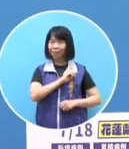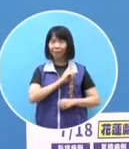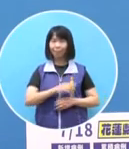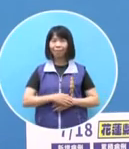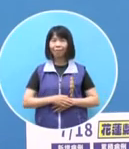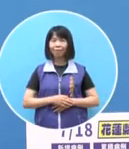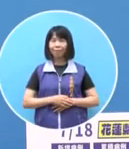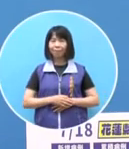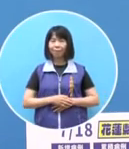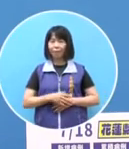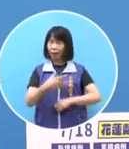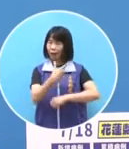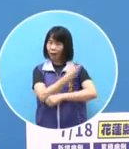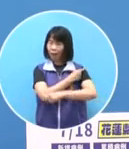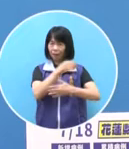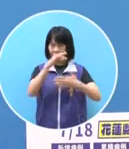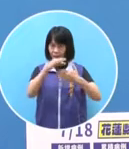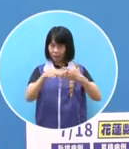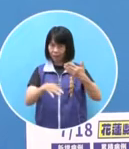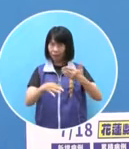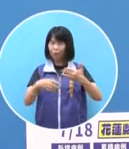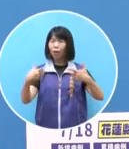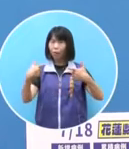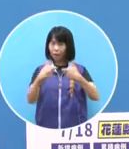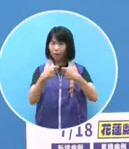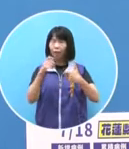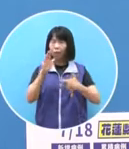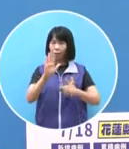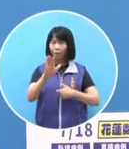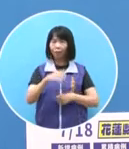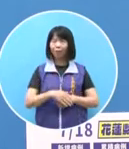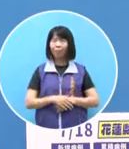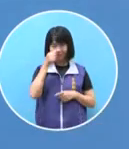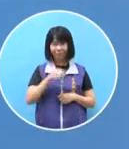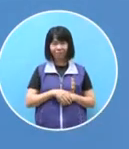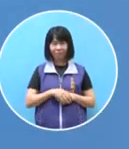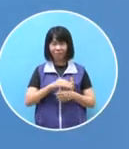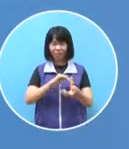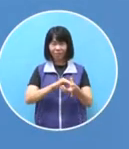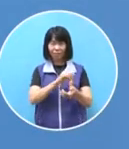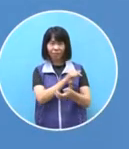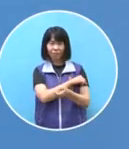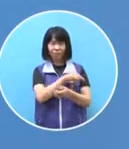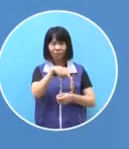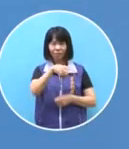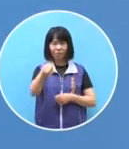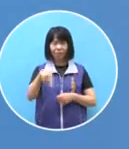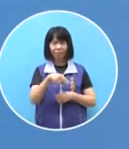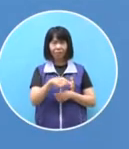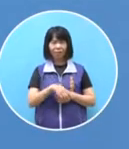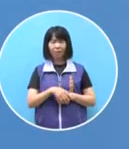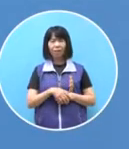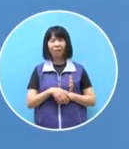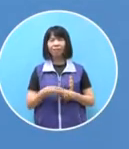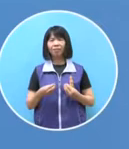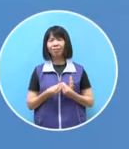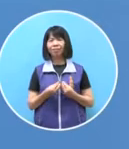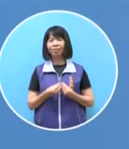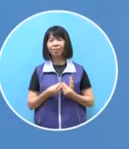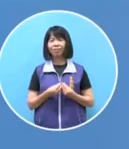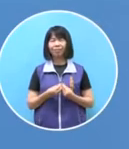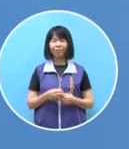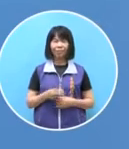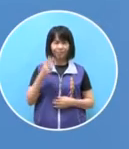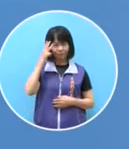确诊，而在下午的防疫记者会当中，是由秘书长张义华、卫生局长朱家